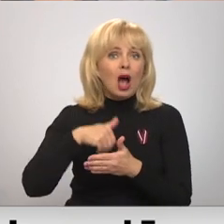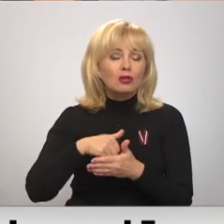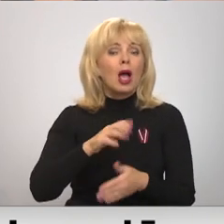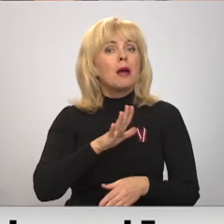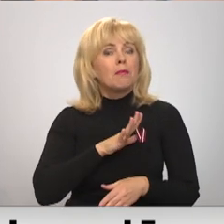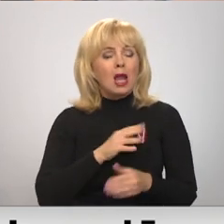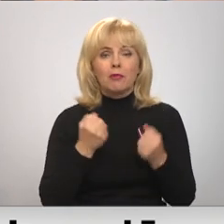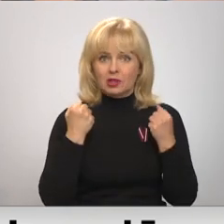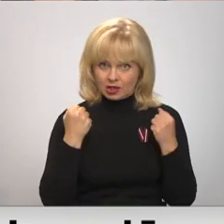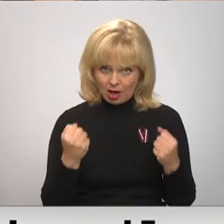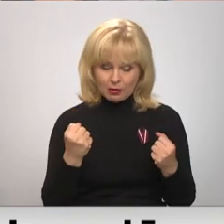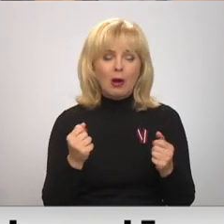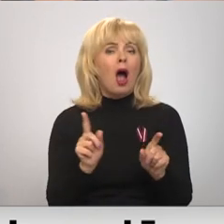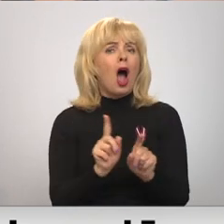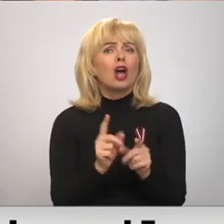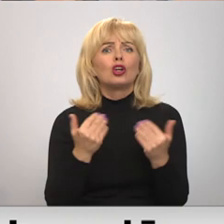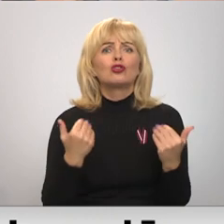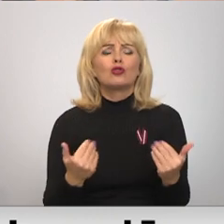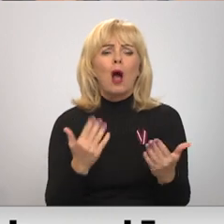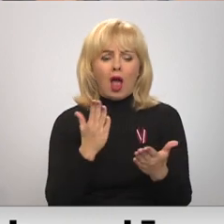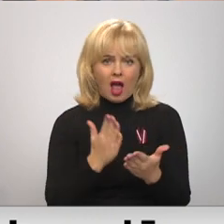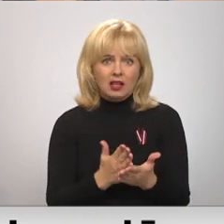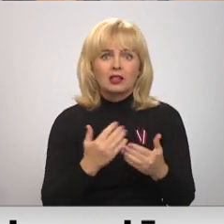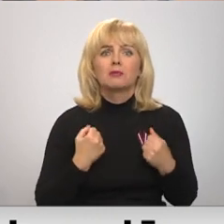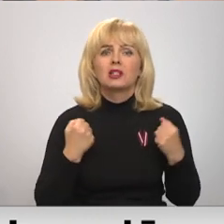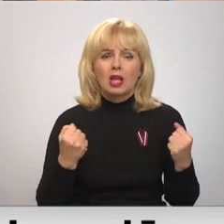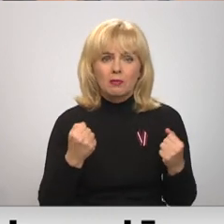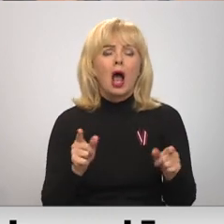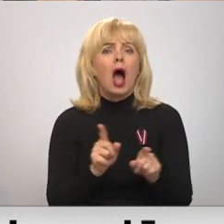bijuši stipri, un mēs šodien esam stipri, un mēs būsim arī nākotnē.